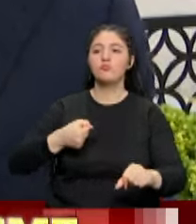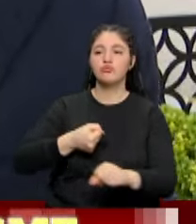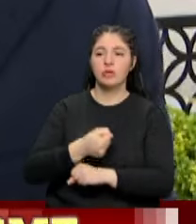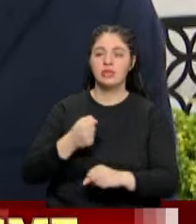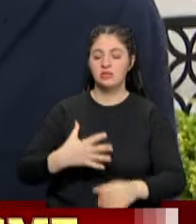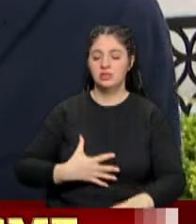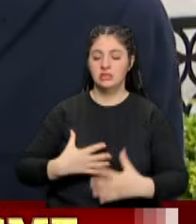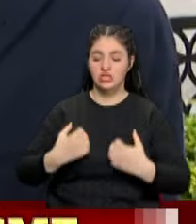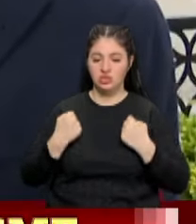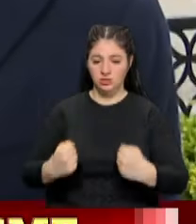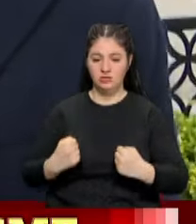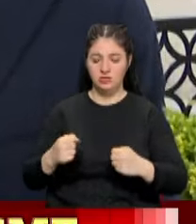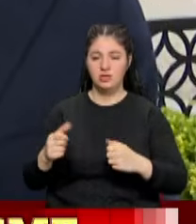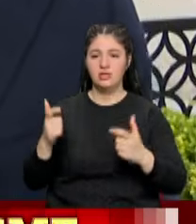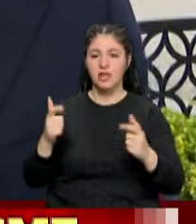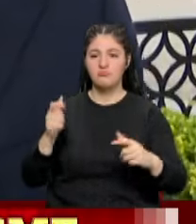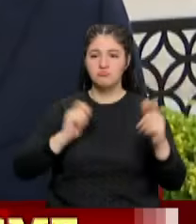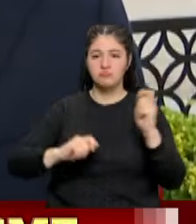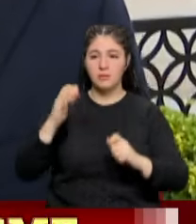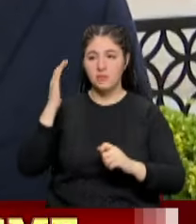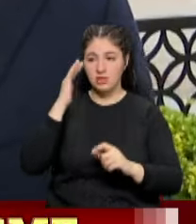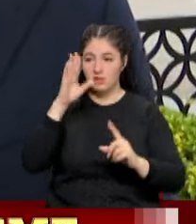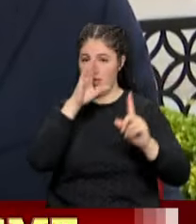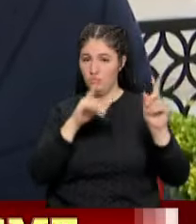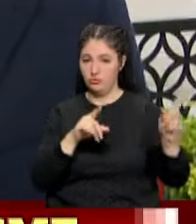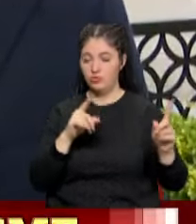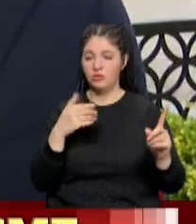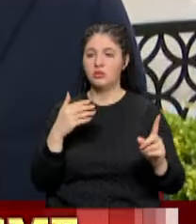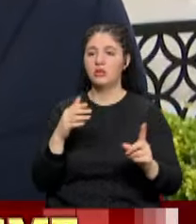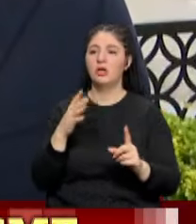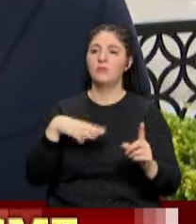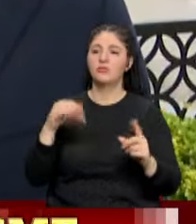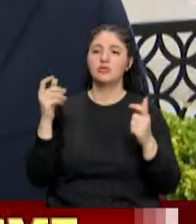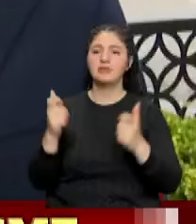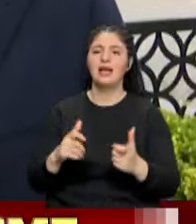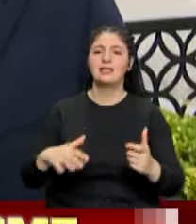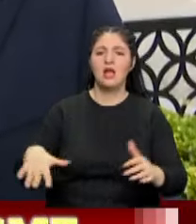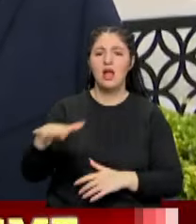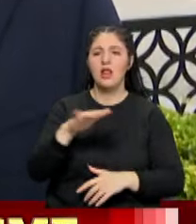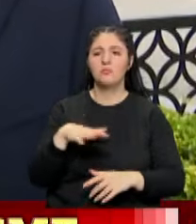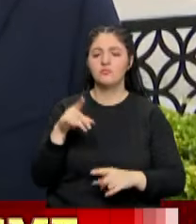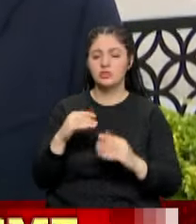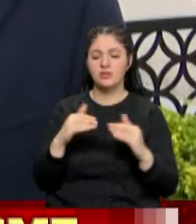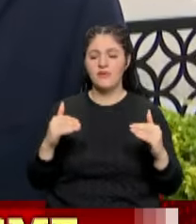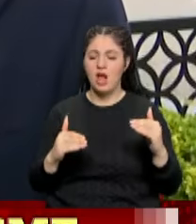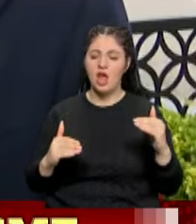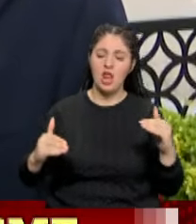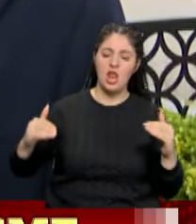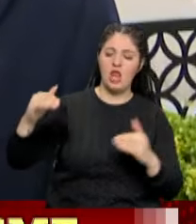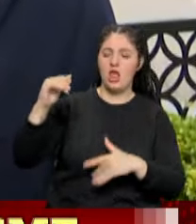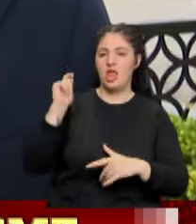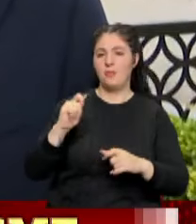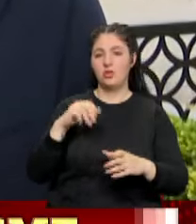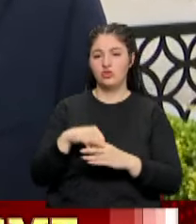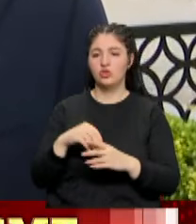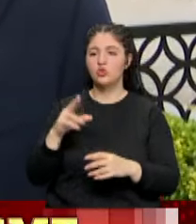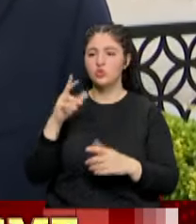depremle mücadelede dirençli kentler var etmeye, başta İstanbul olmak üzere bütün kentlerimizi bu seviyeye getirme konusunda